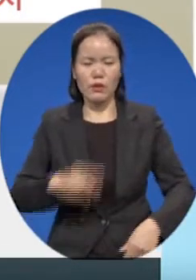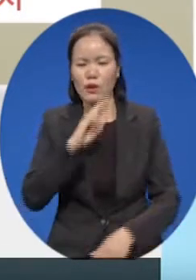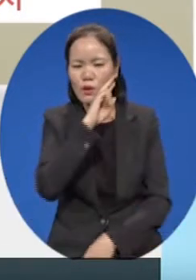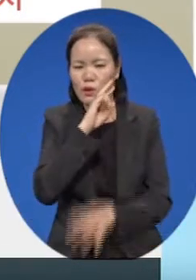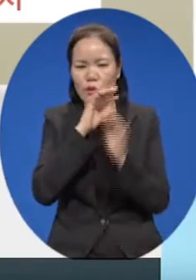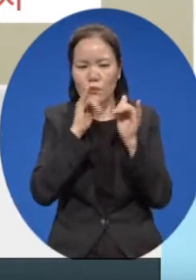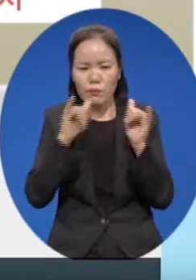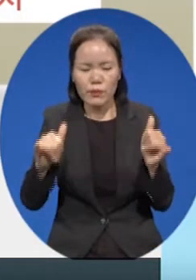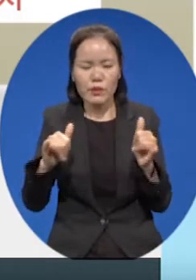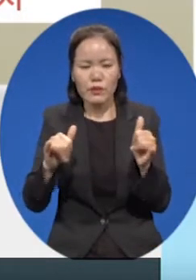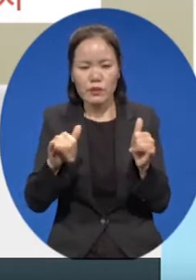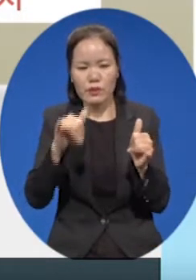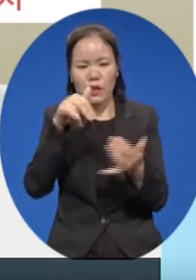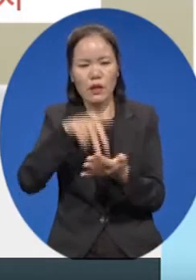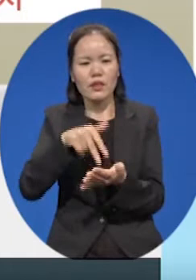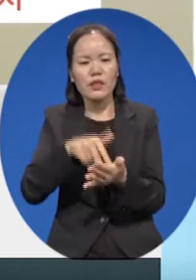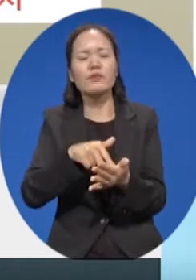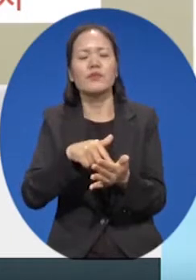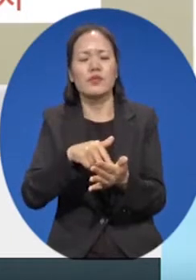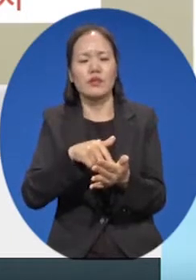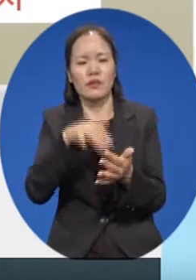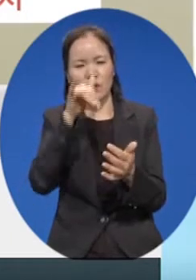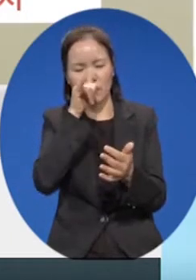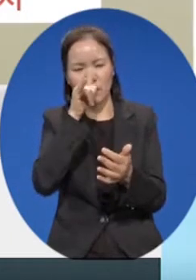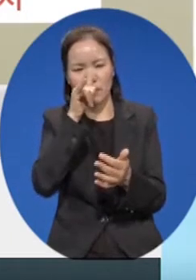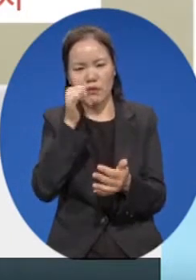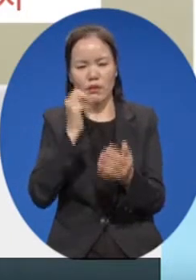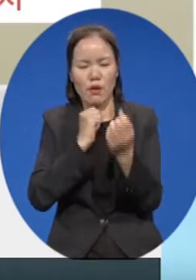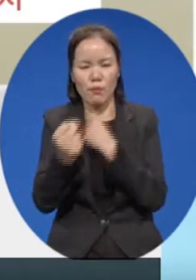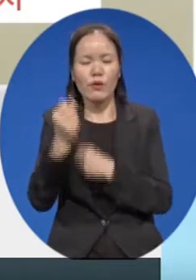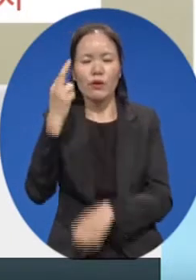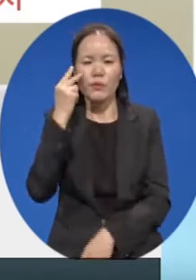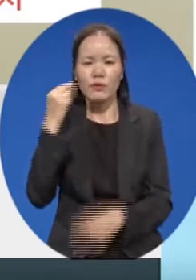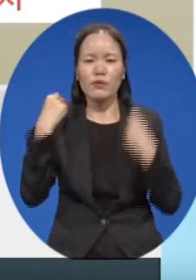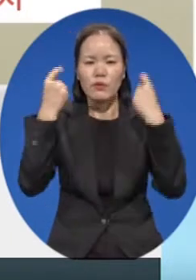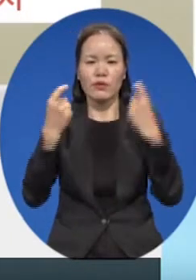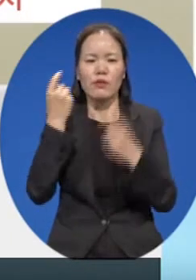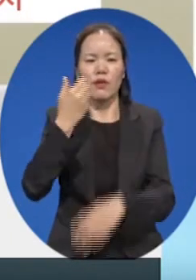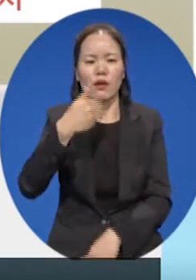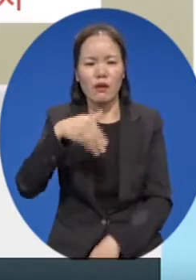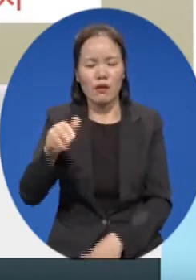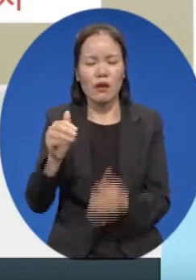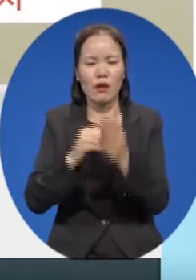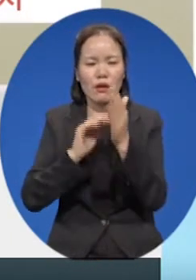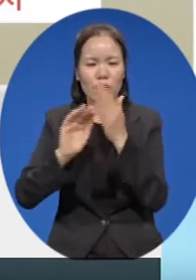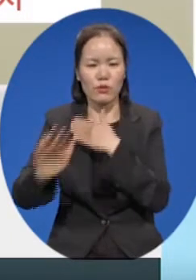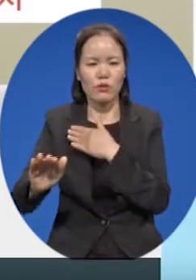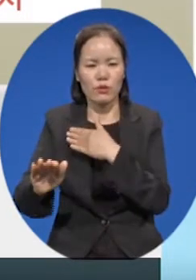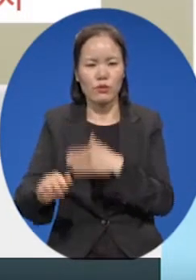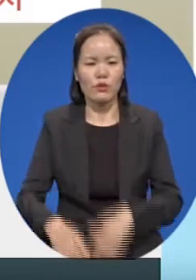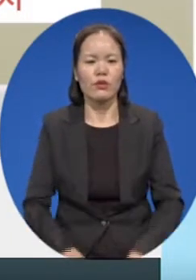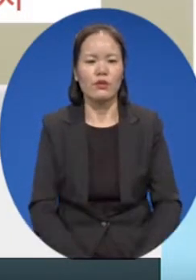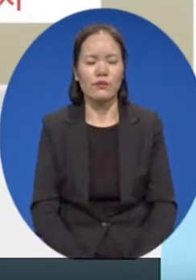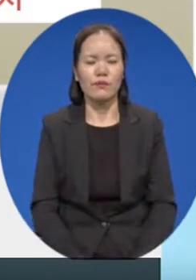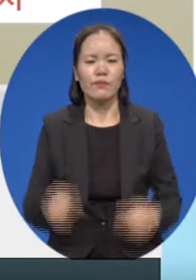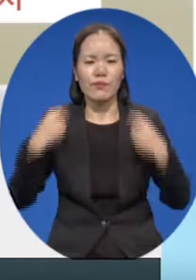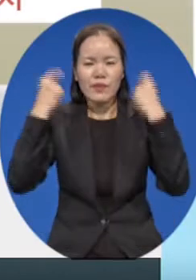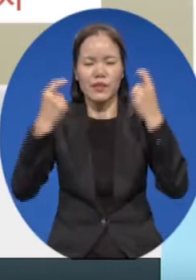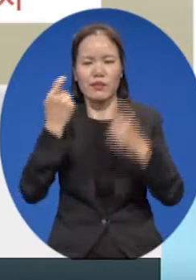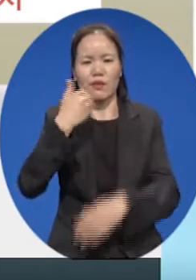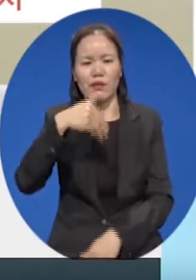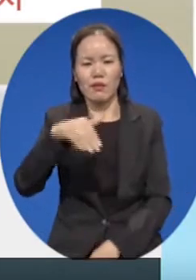소환 조사를 받아야 되는 그런 위치에 있음에도 불구하고 미국에 여행을 가셔서 여행이지 그게 뭐 다른 게 아니잖아요. 여행을